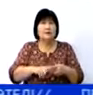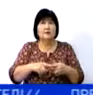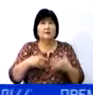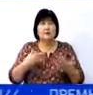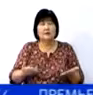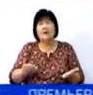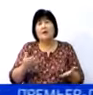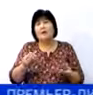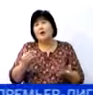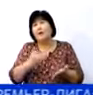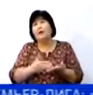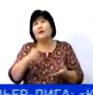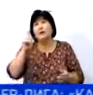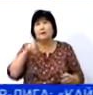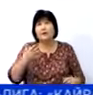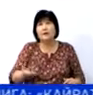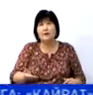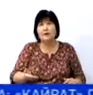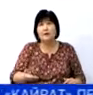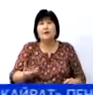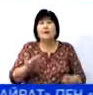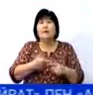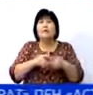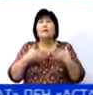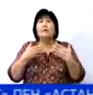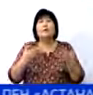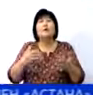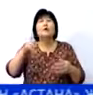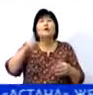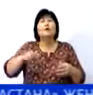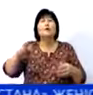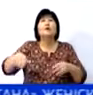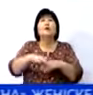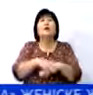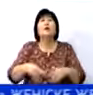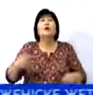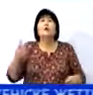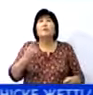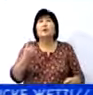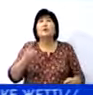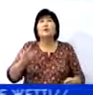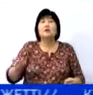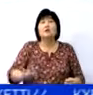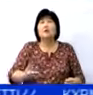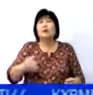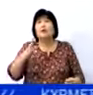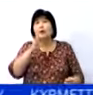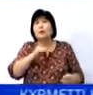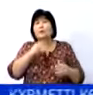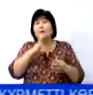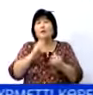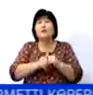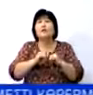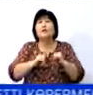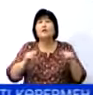бар екенін біледі іштегі. Соның затын өзі сұранысқа ие. Тұрғындардың пікірінше әлеуметтік дүкендер желісі көптеп құрылса, күннен күнге